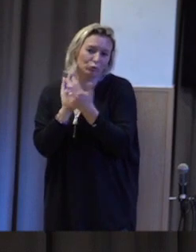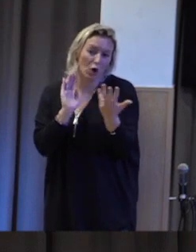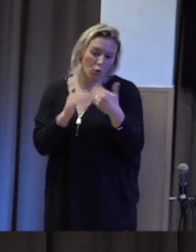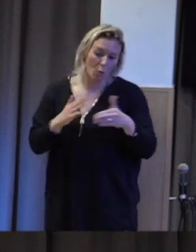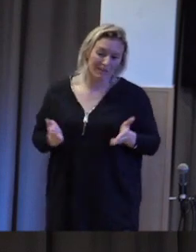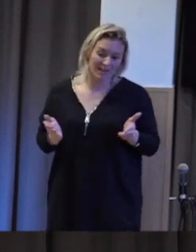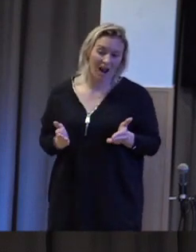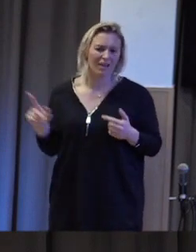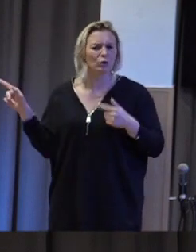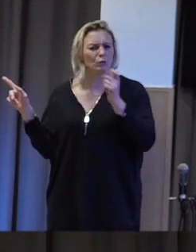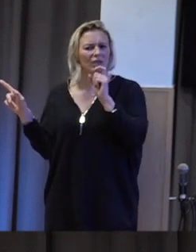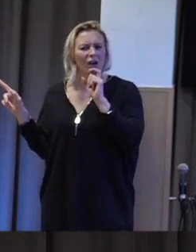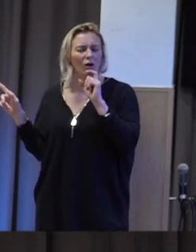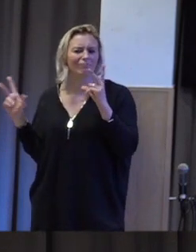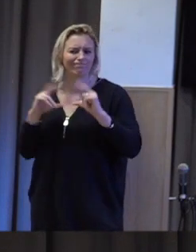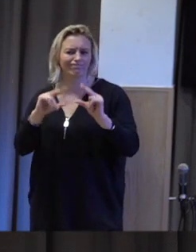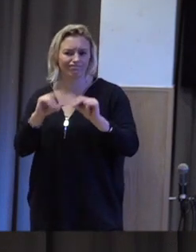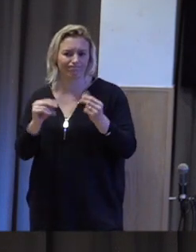Et c'est ce que j'ai cité tout à l'heure.